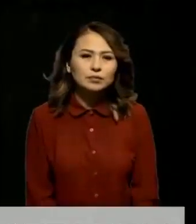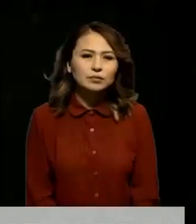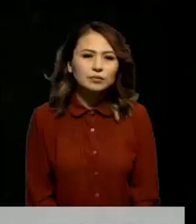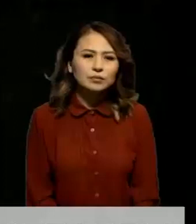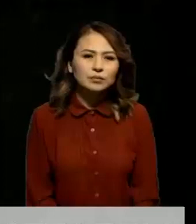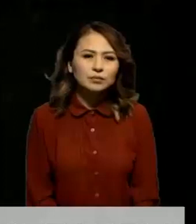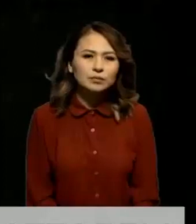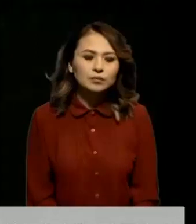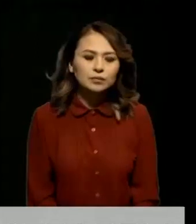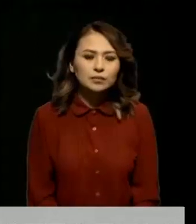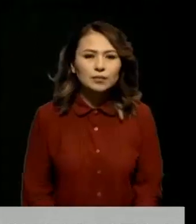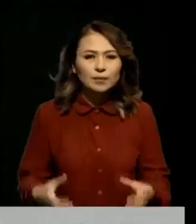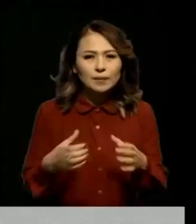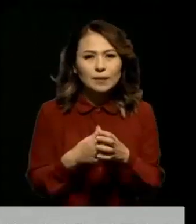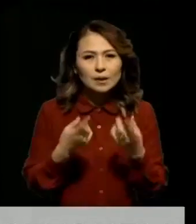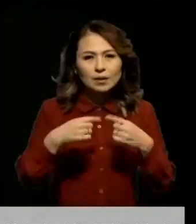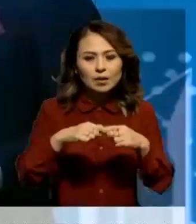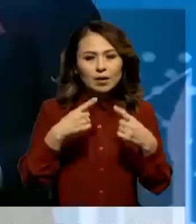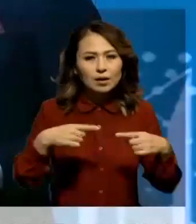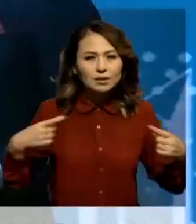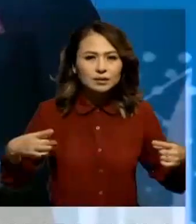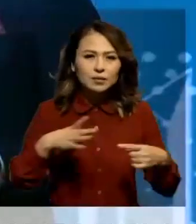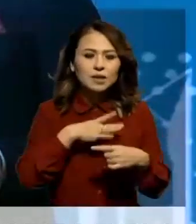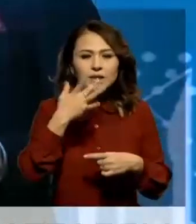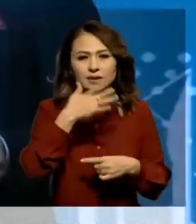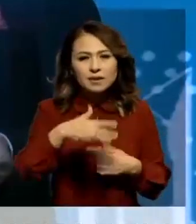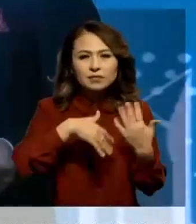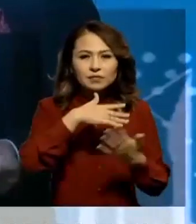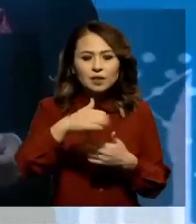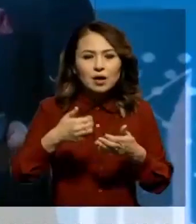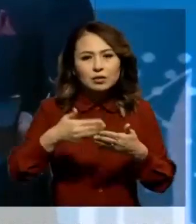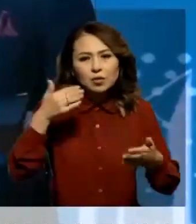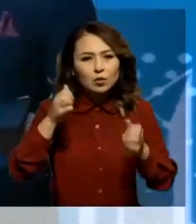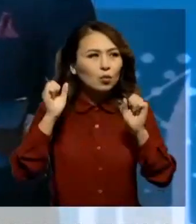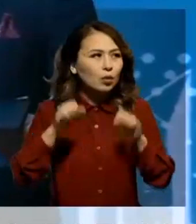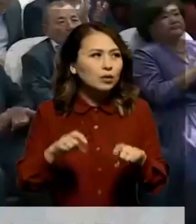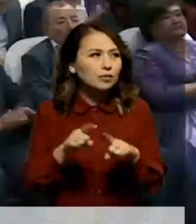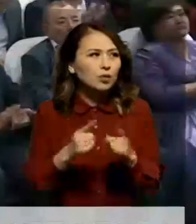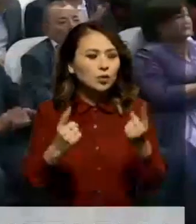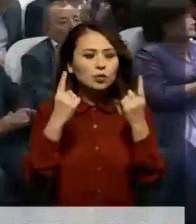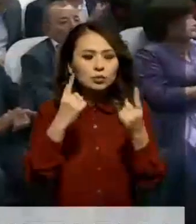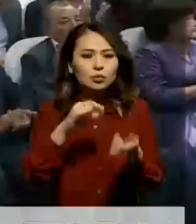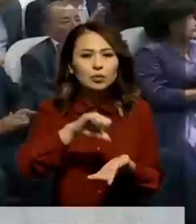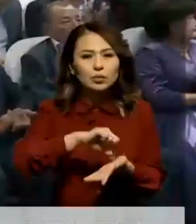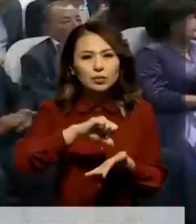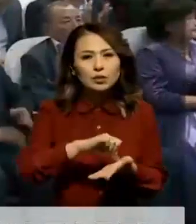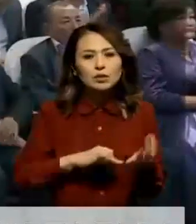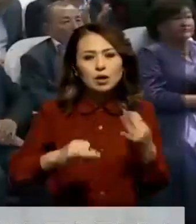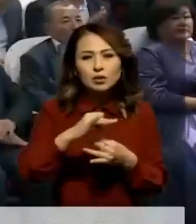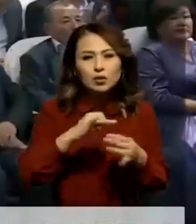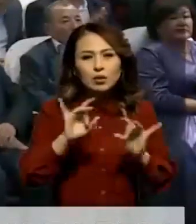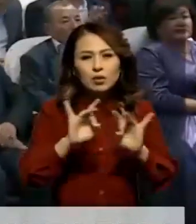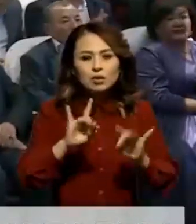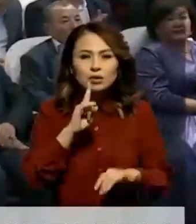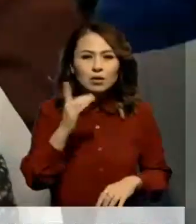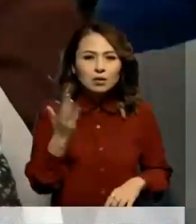Қоғам тынысын тамыршыдай тап басқанда ғана түрлі әлеуметтік саяси шиеленістердің алдын алуға болады. Ол үшін ауқымды сараптама, тиянақты талдау қажет. Бұл шаралар